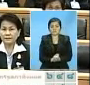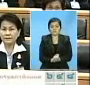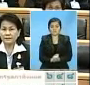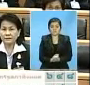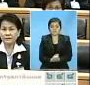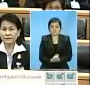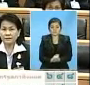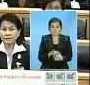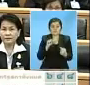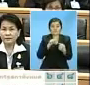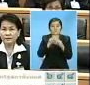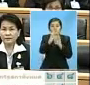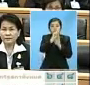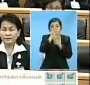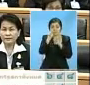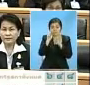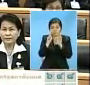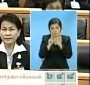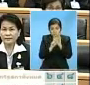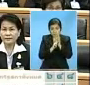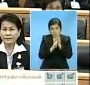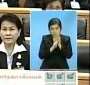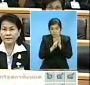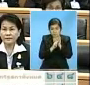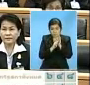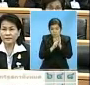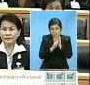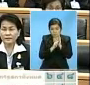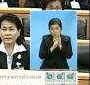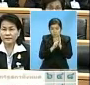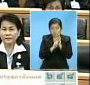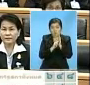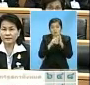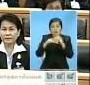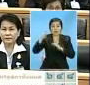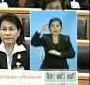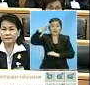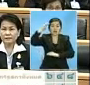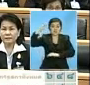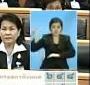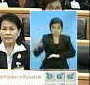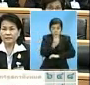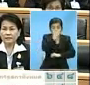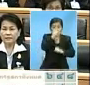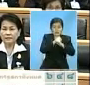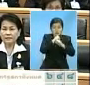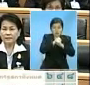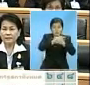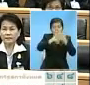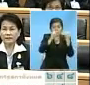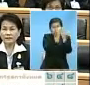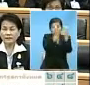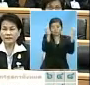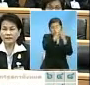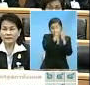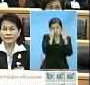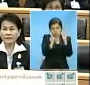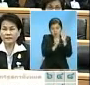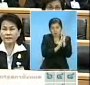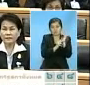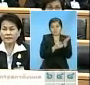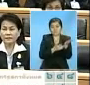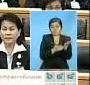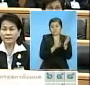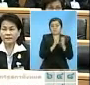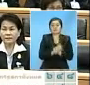ที่เกิดขึ้นภายหลังจากการทำรัฐประหารครับอันนี้เป็นข้อหนึ่งฮะที่ผมจะต้องเรียนบรรดาพี่น้องให้ได้รับทราบ